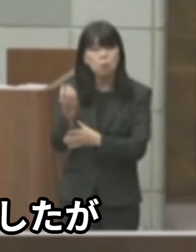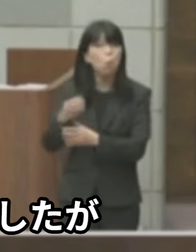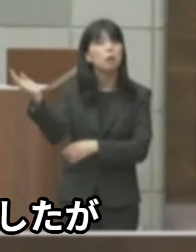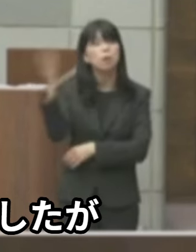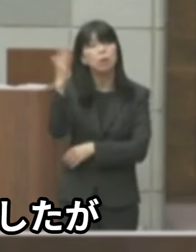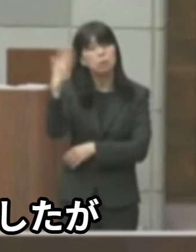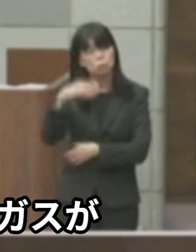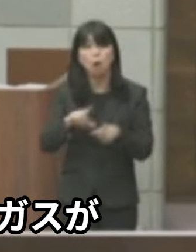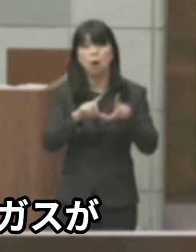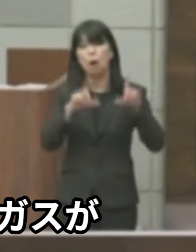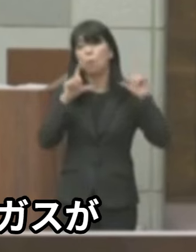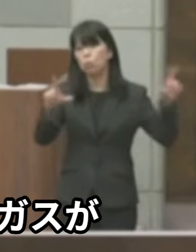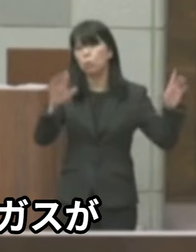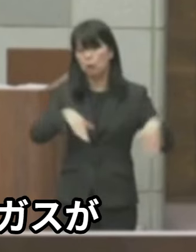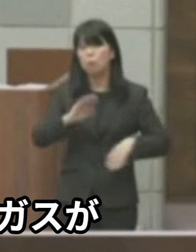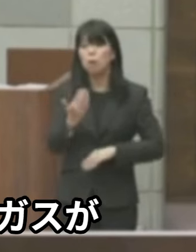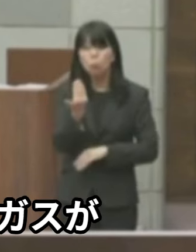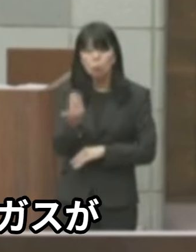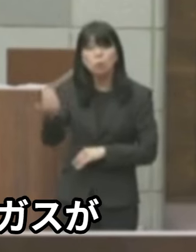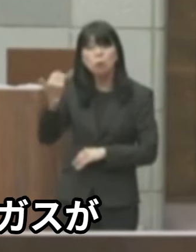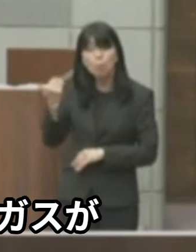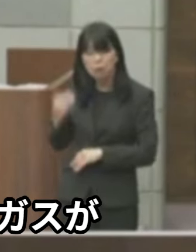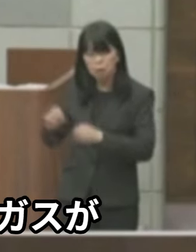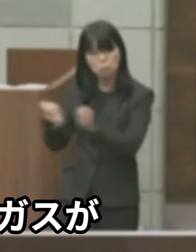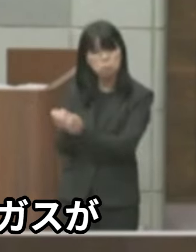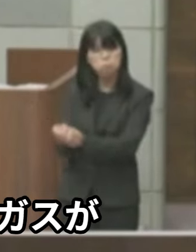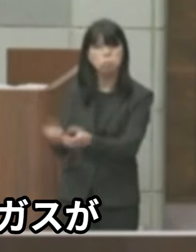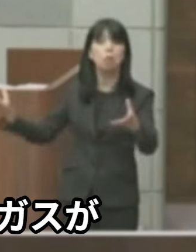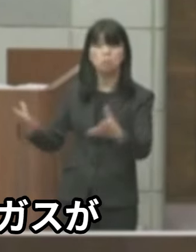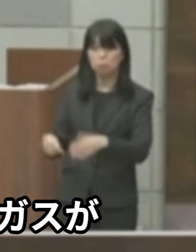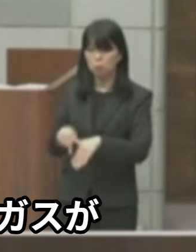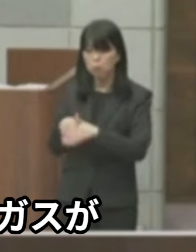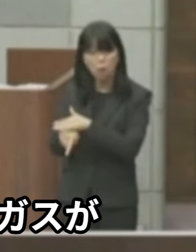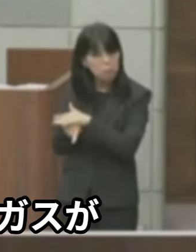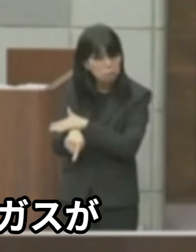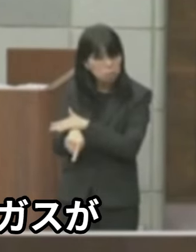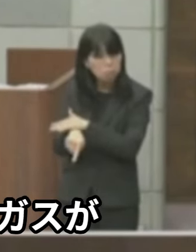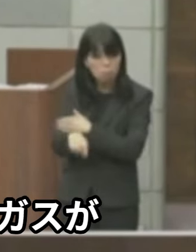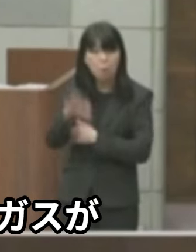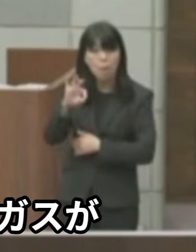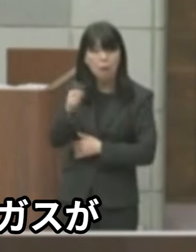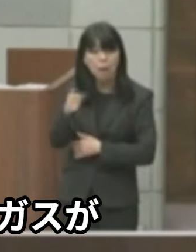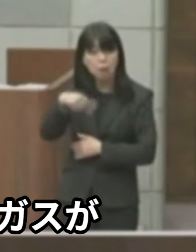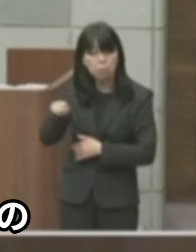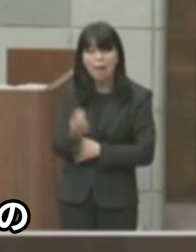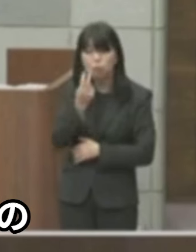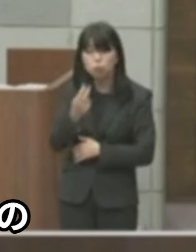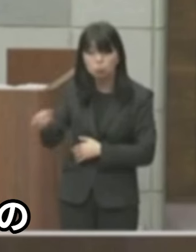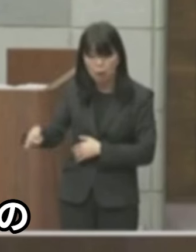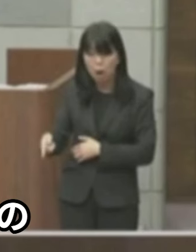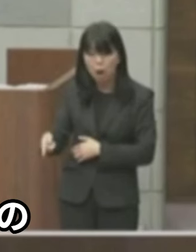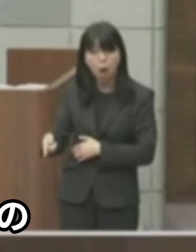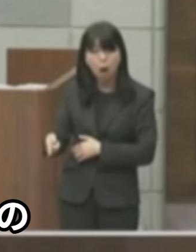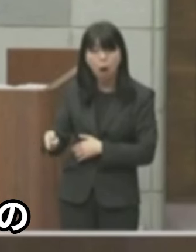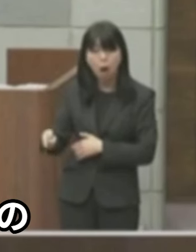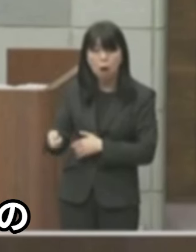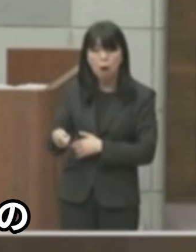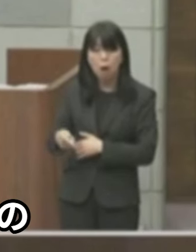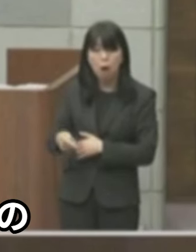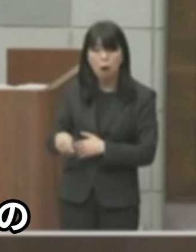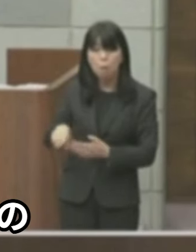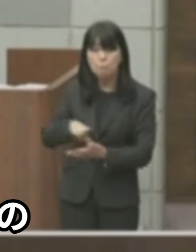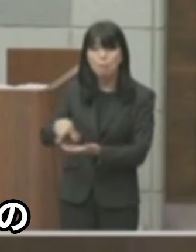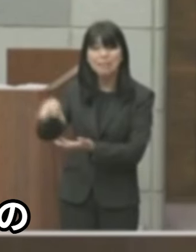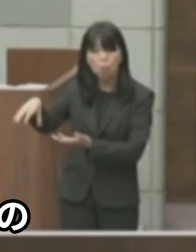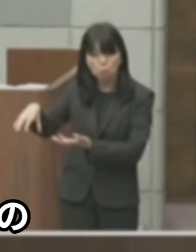していましたが、つい先日、爆発事故の原因となったメタンガスが、パビリオンなどが建つ